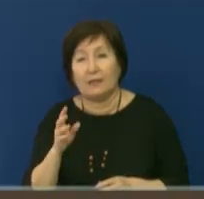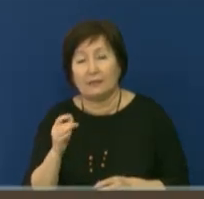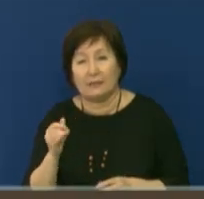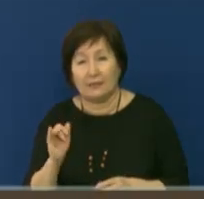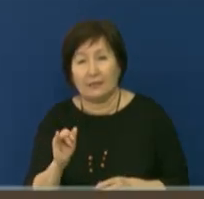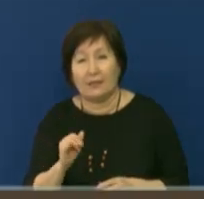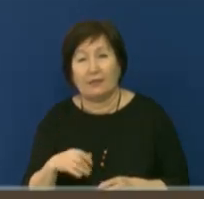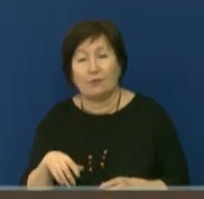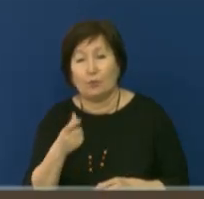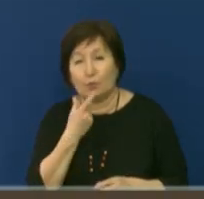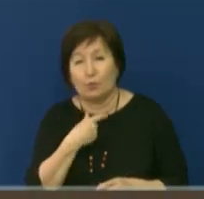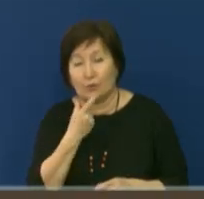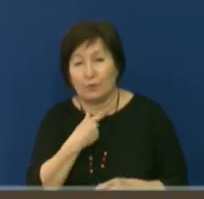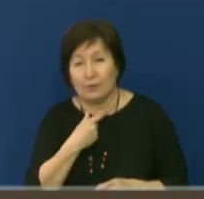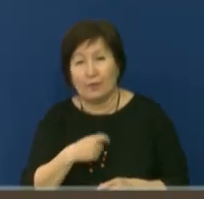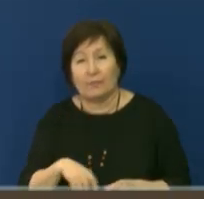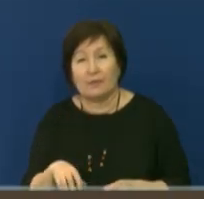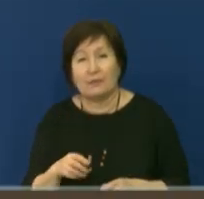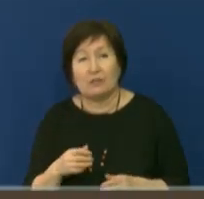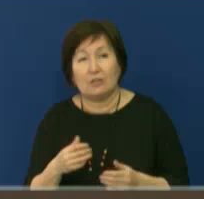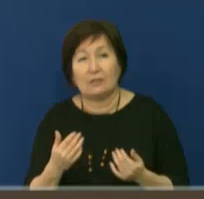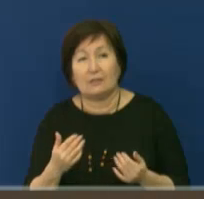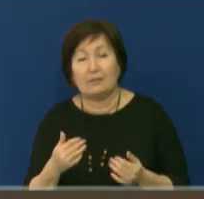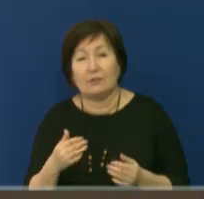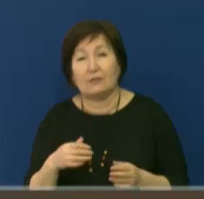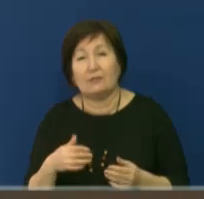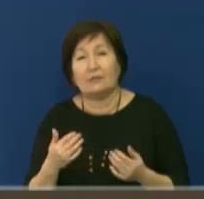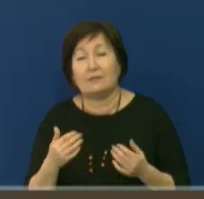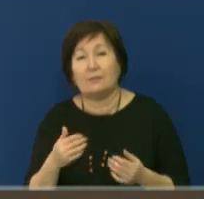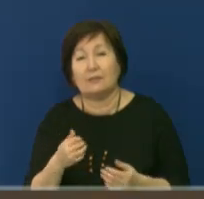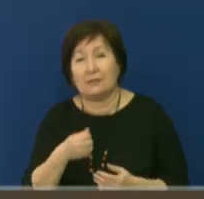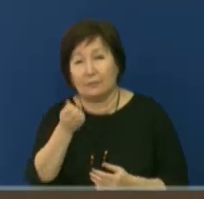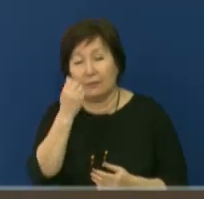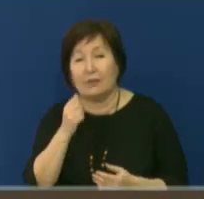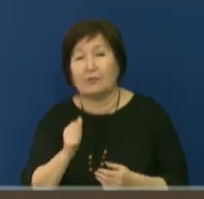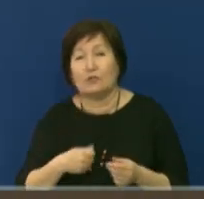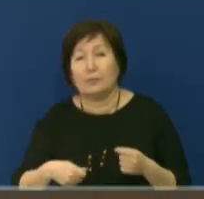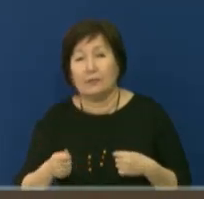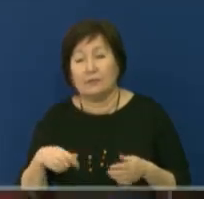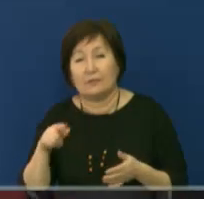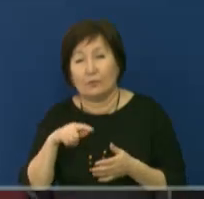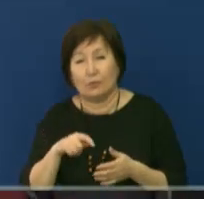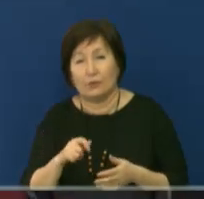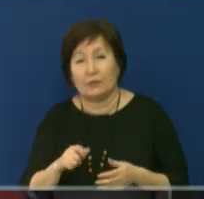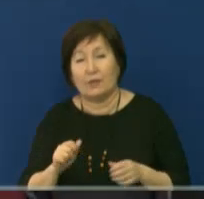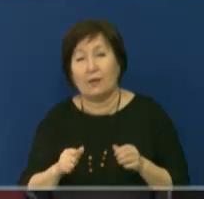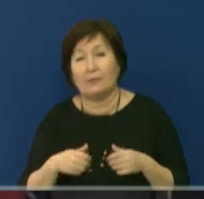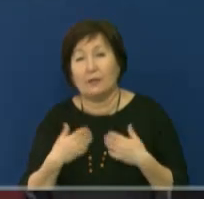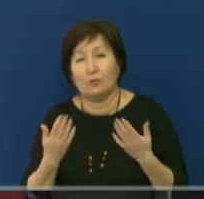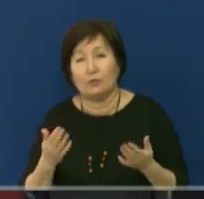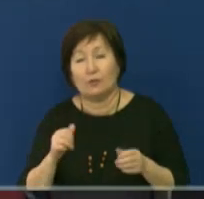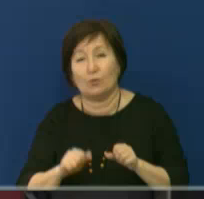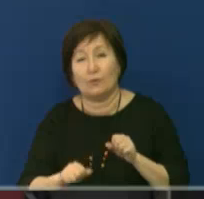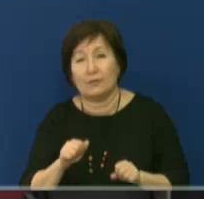ризамыз. Өйткені олар жүргізіп отырған саясат бізге осындай мерекелерді ұйымдастыруға мүмкіндік беріп отыр. Мұндай